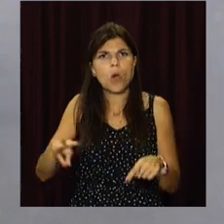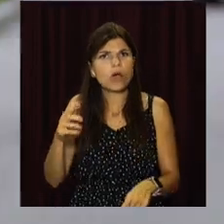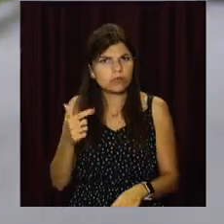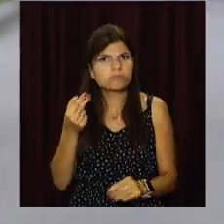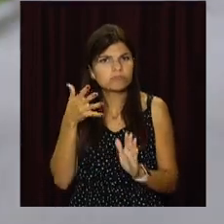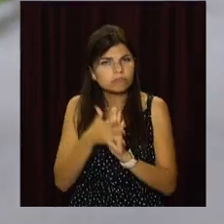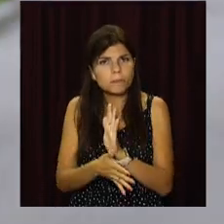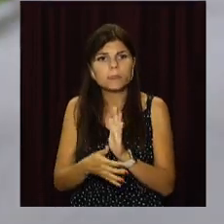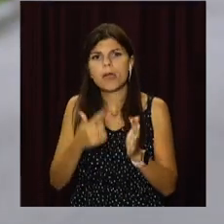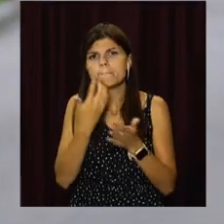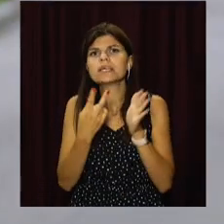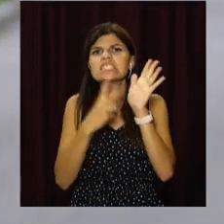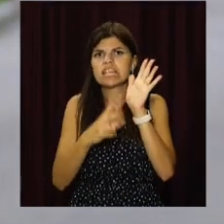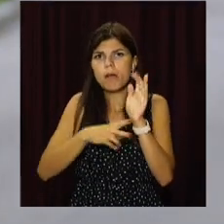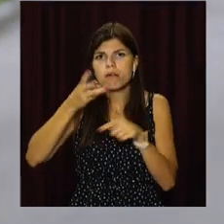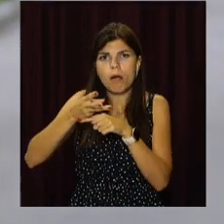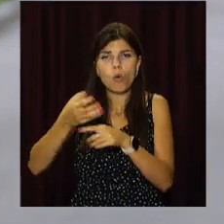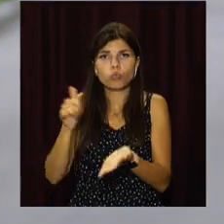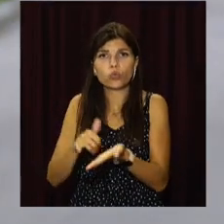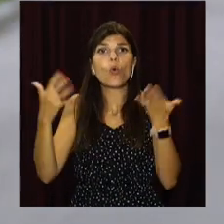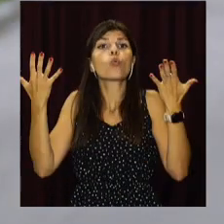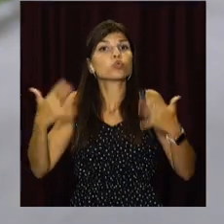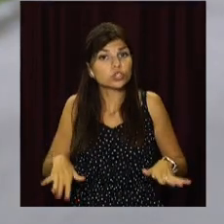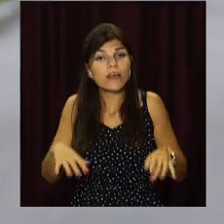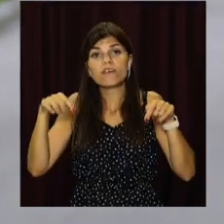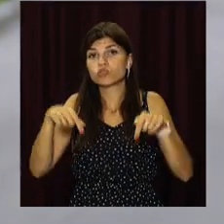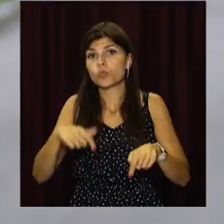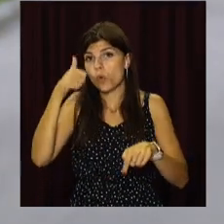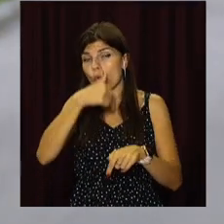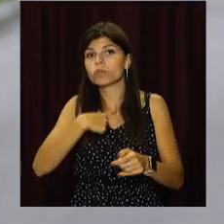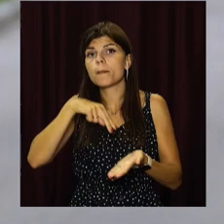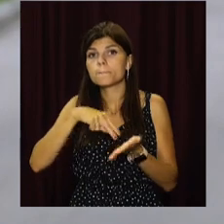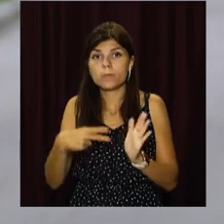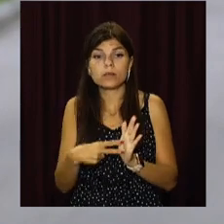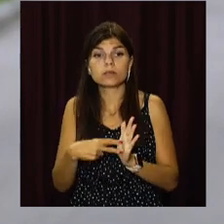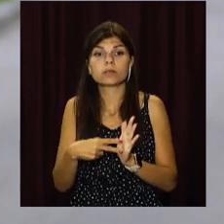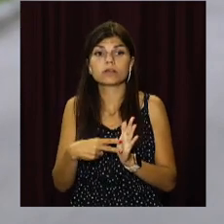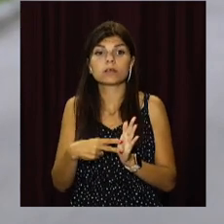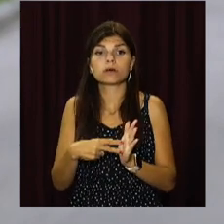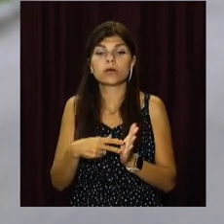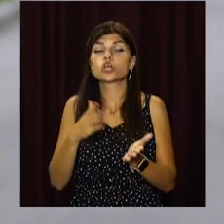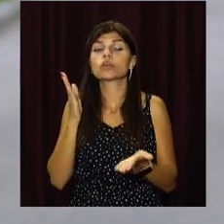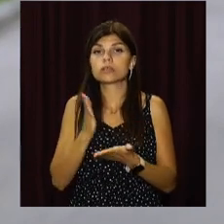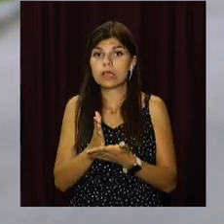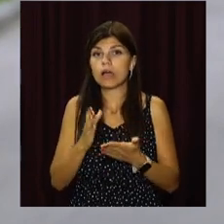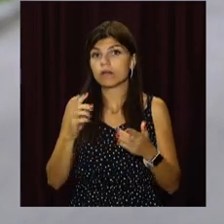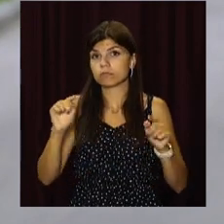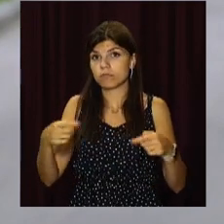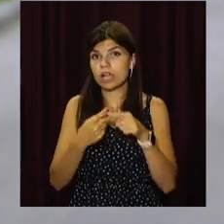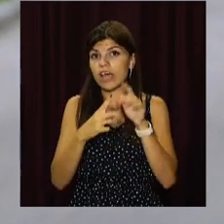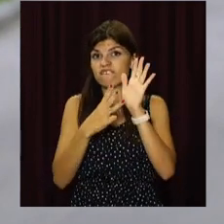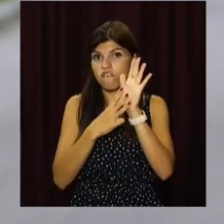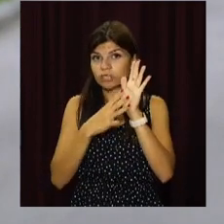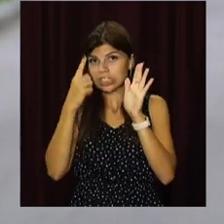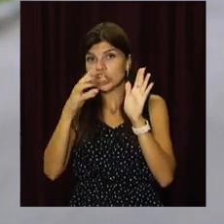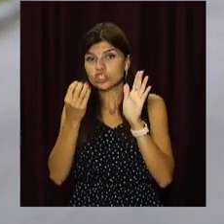встановили більше 70 камер вже. Так? В цьому році в нас в планах, є реалізація 8